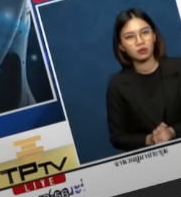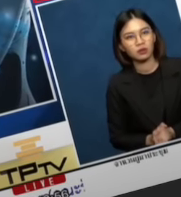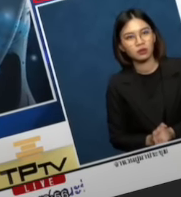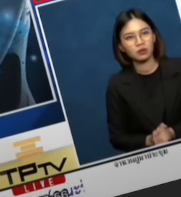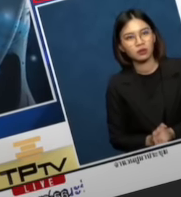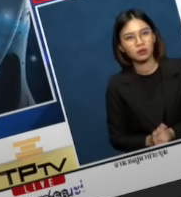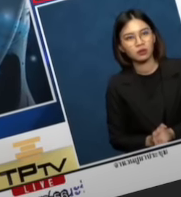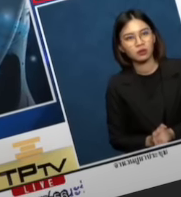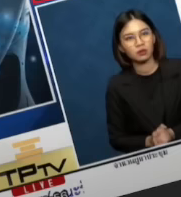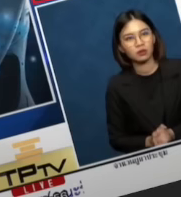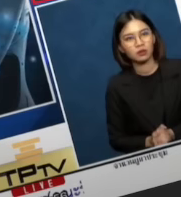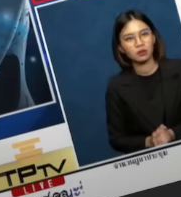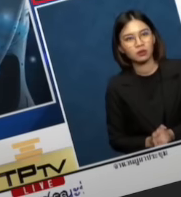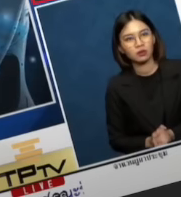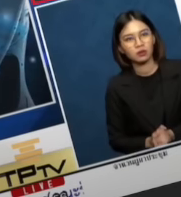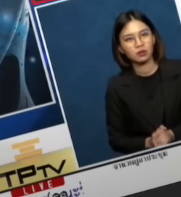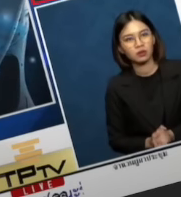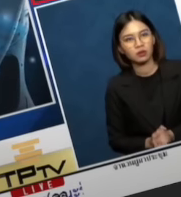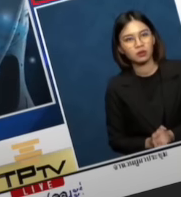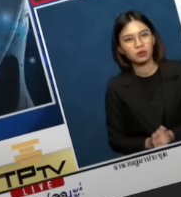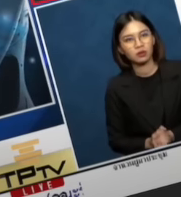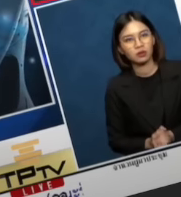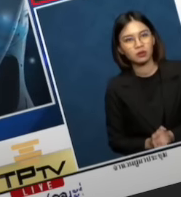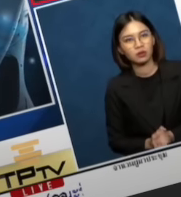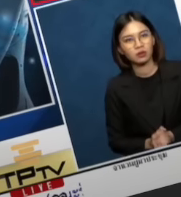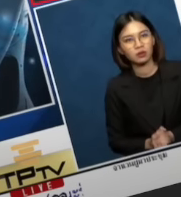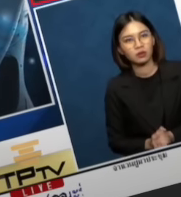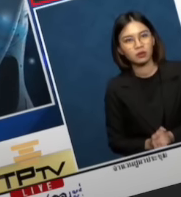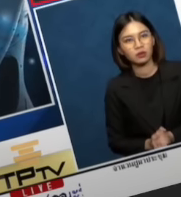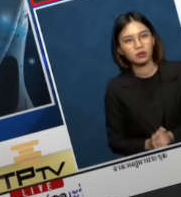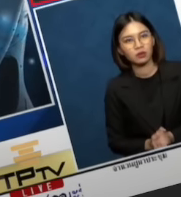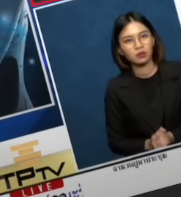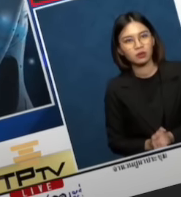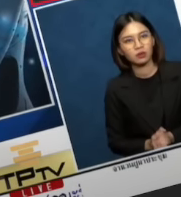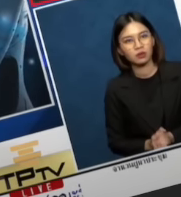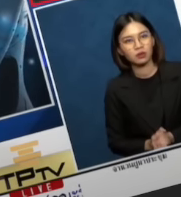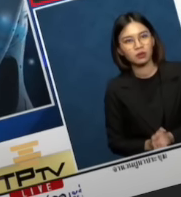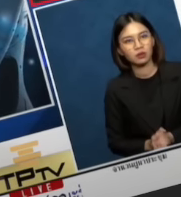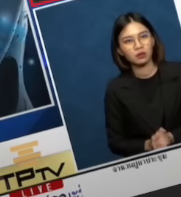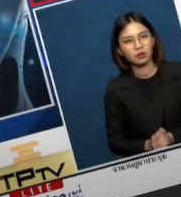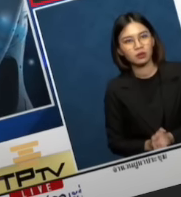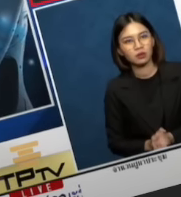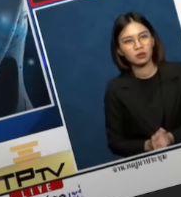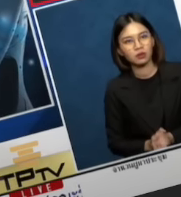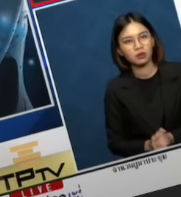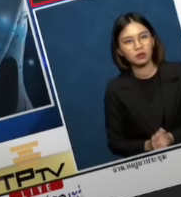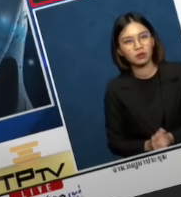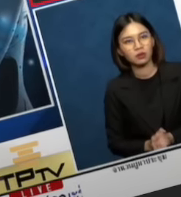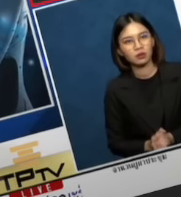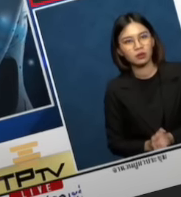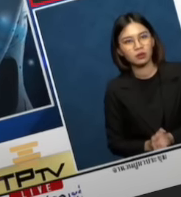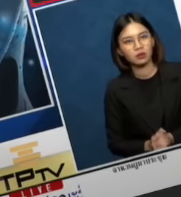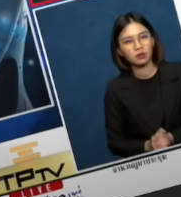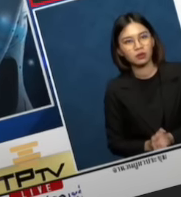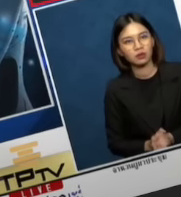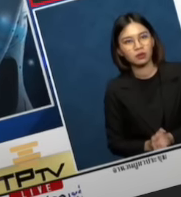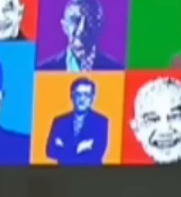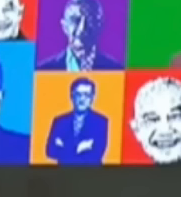มวัชรพงษ์และสุทธิชัยยุนที่พูดถึงความซับซ้อนและยุ่งยากในคดียุบพรรคก้าวไกลกัน